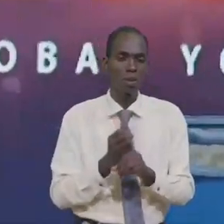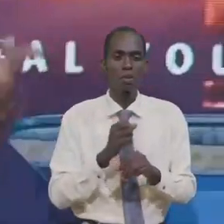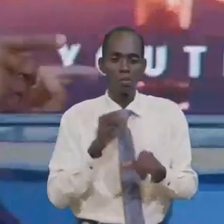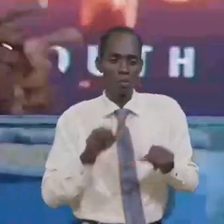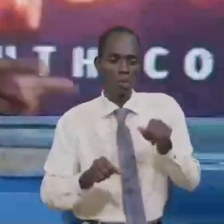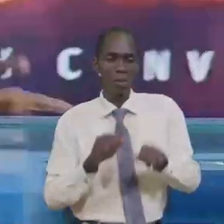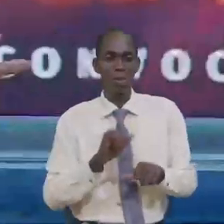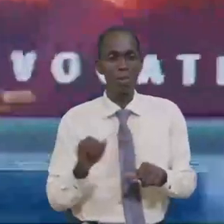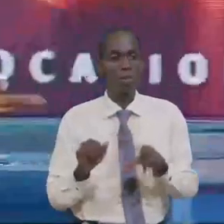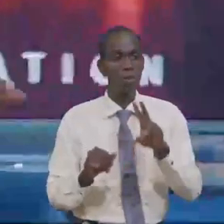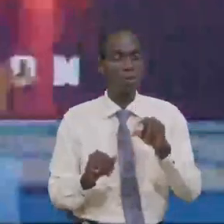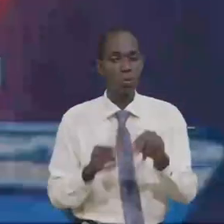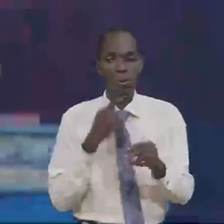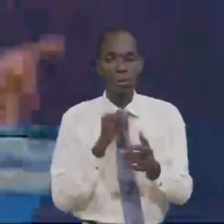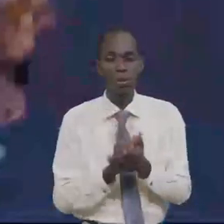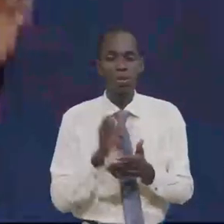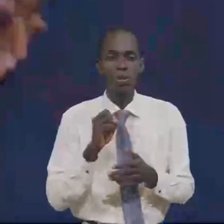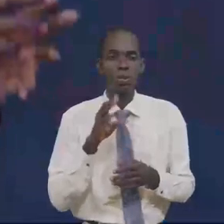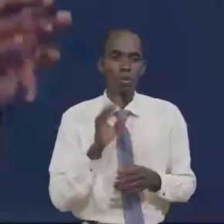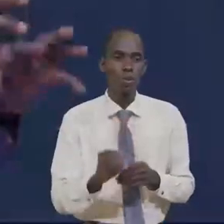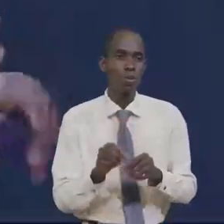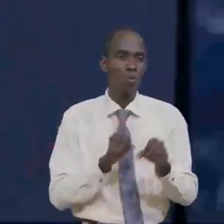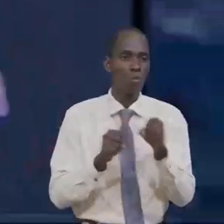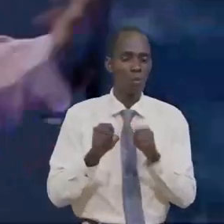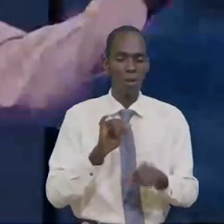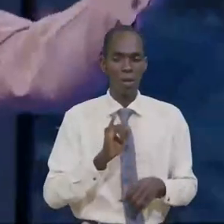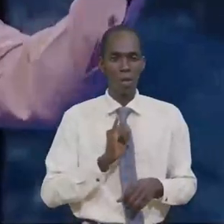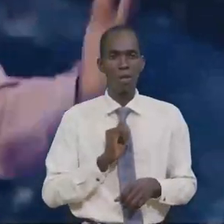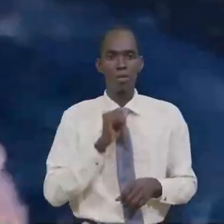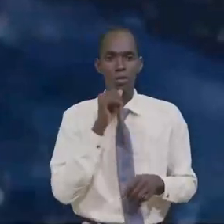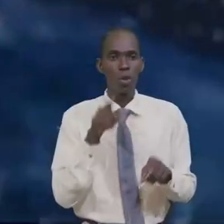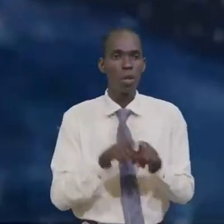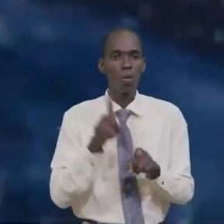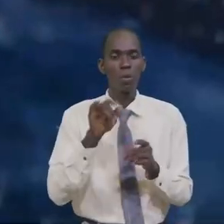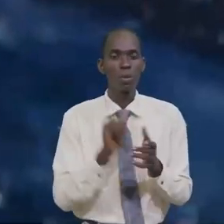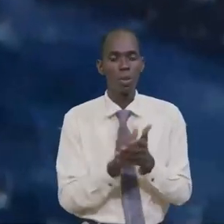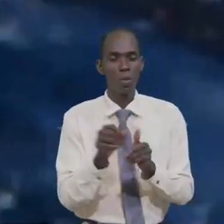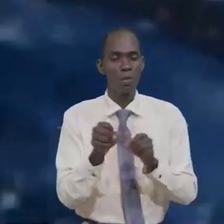et dire je combats pas comme je le dis